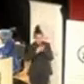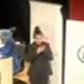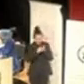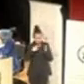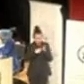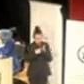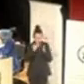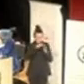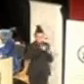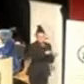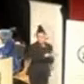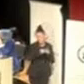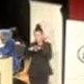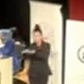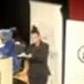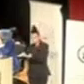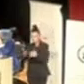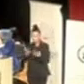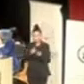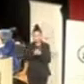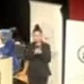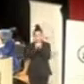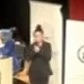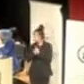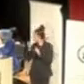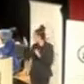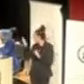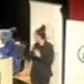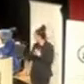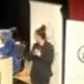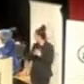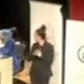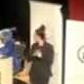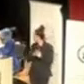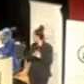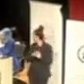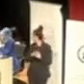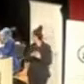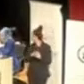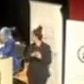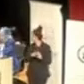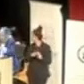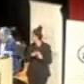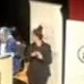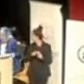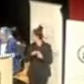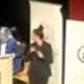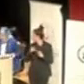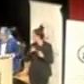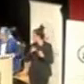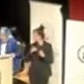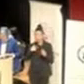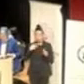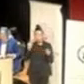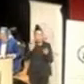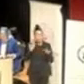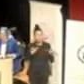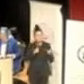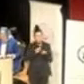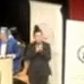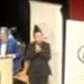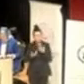aktarılmaktadır. DBS, DKS, EDES, bibliografyalar, turnike sistemi, materyal ödünç verme, kitap ayırtman, fotokopi hizmeti bunun örnek